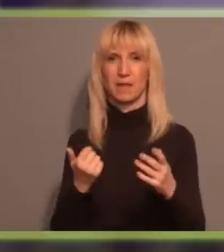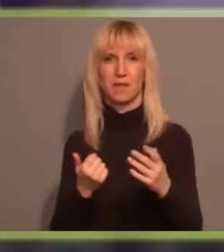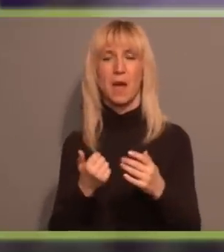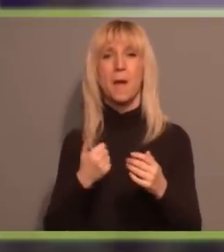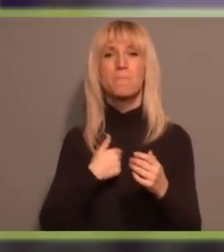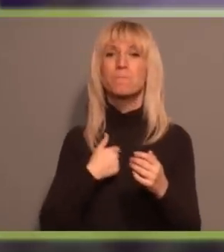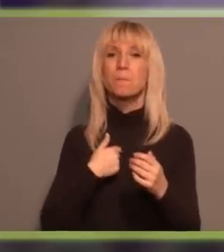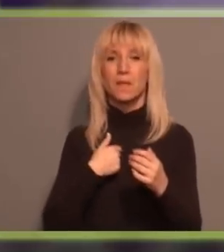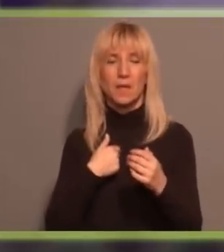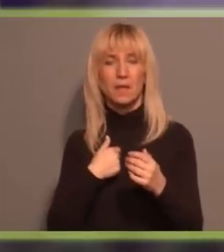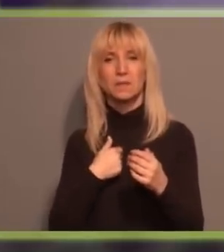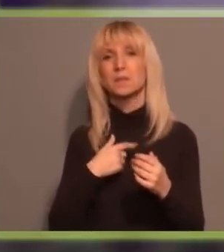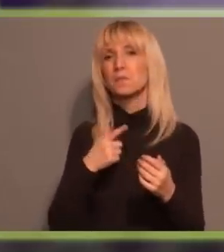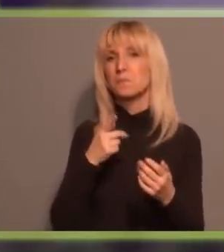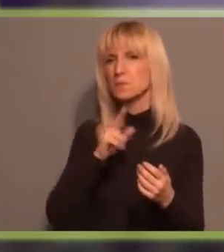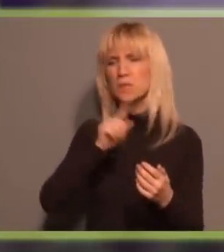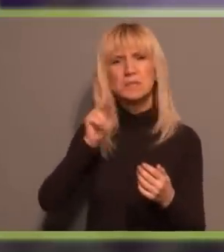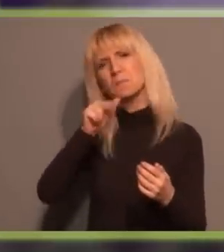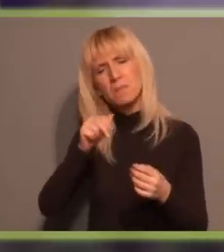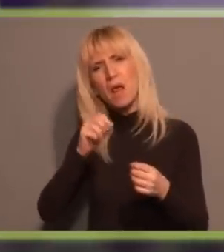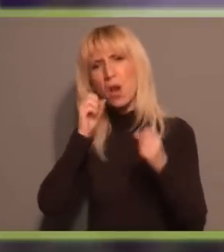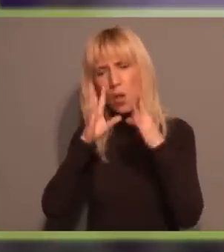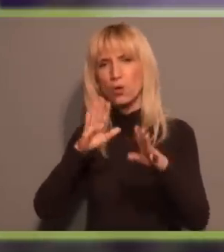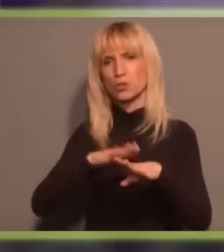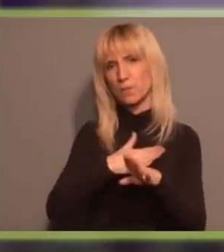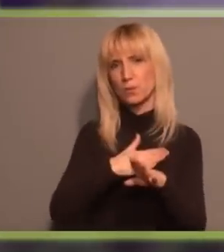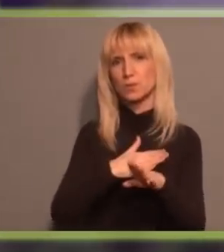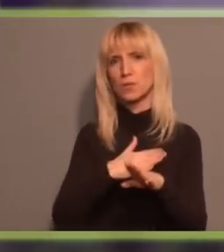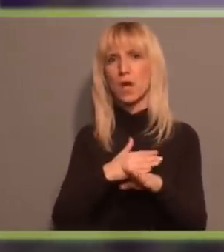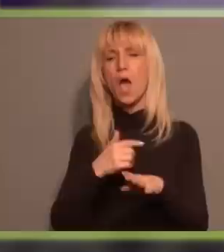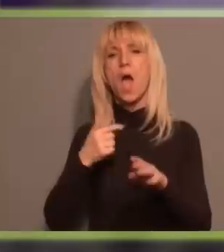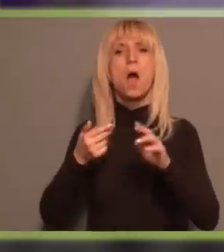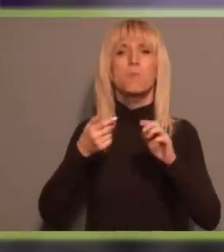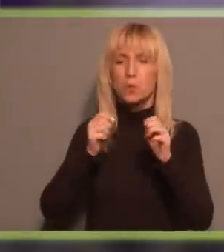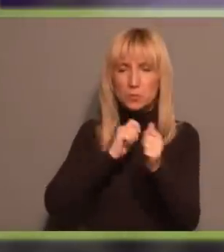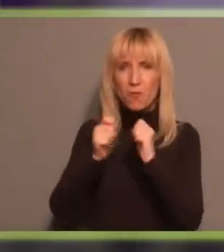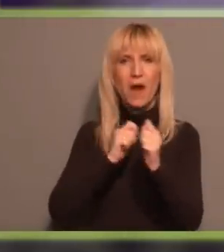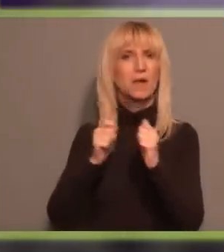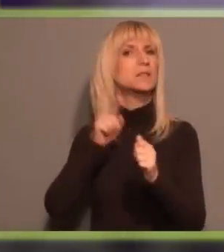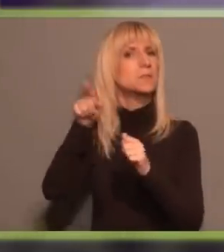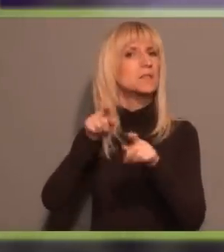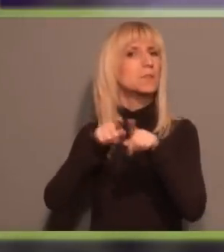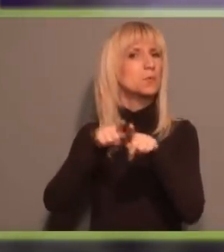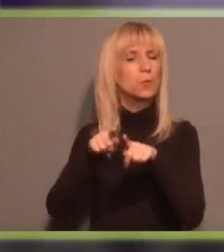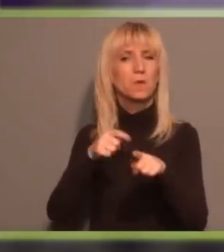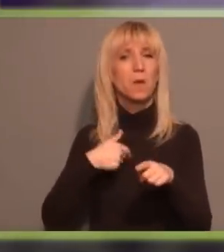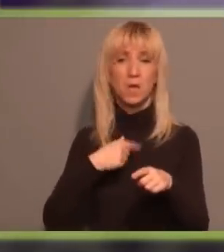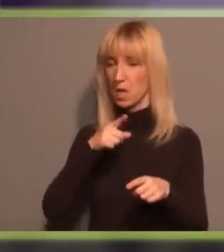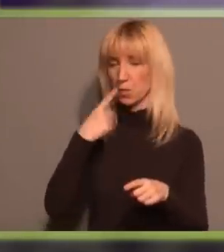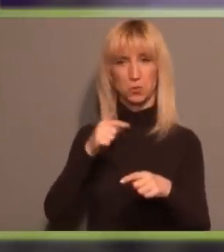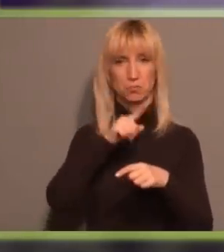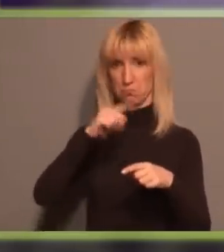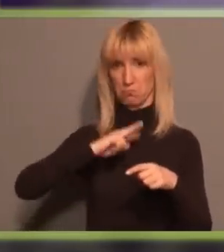mi samo imamo emocionalno u smislu, a u stvari mi kažemo da mi nismo probleme. Mi nemamo